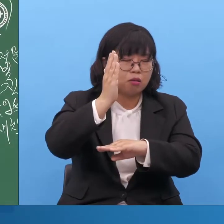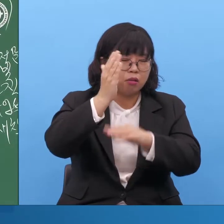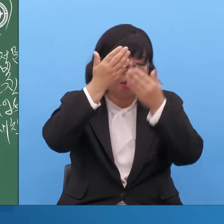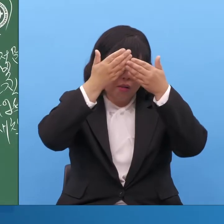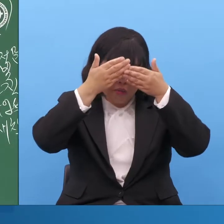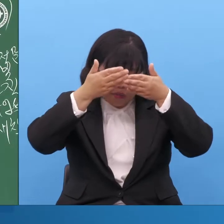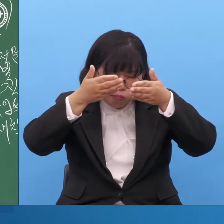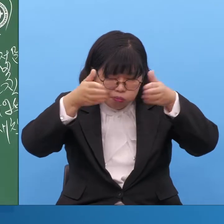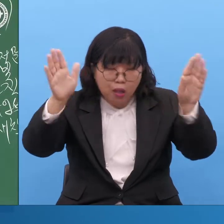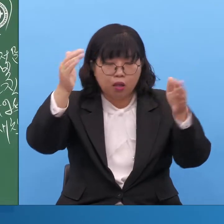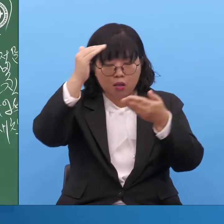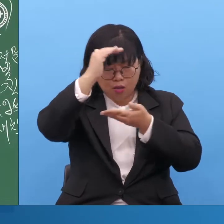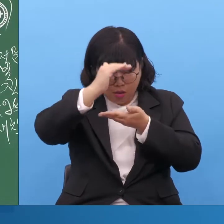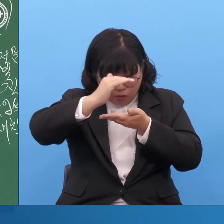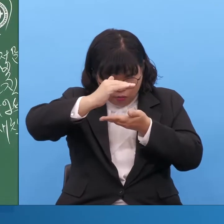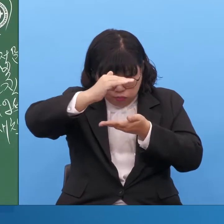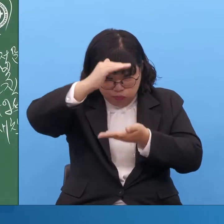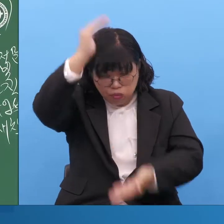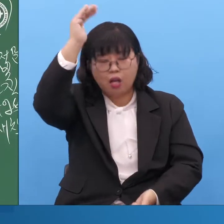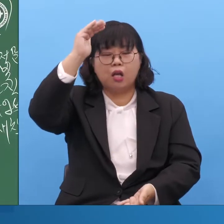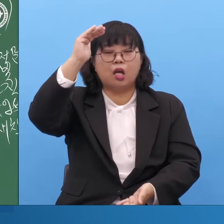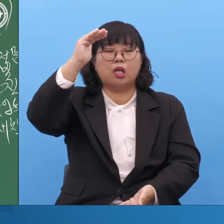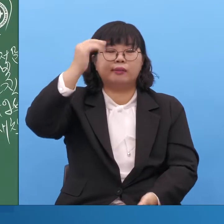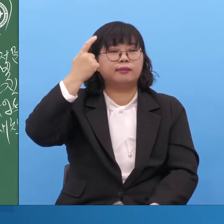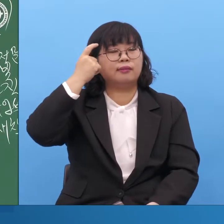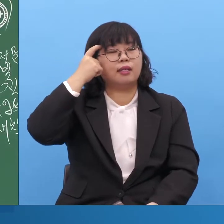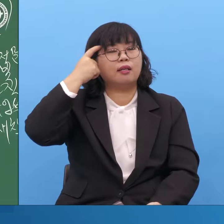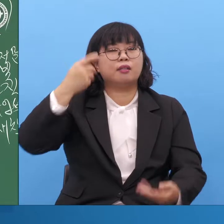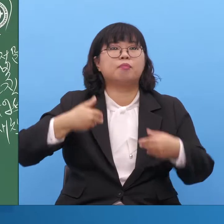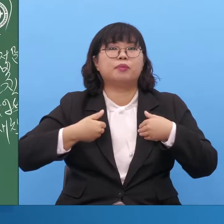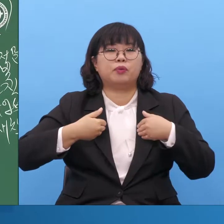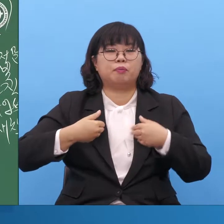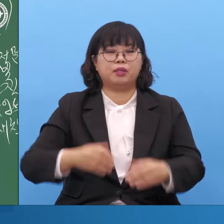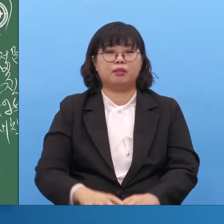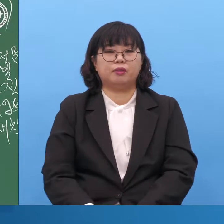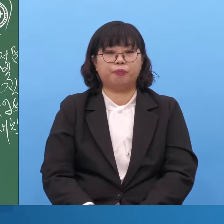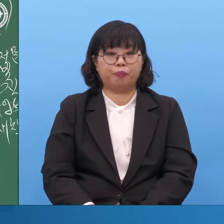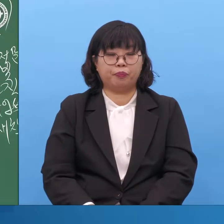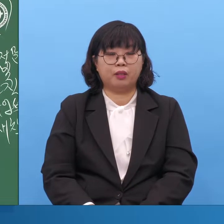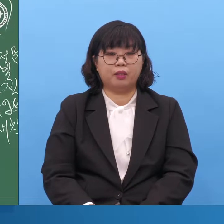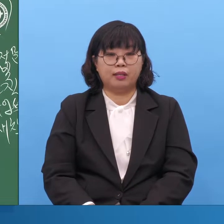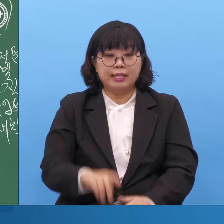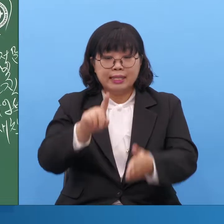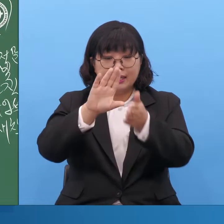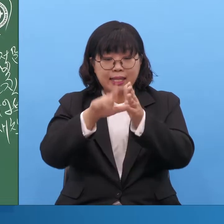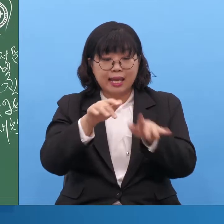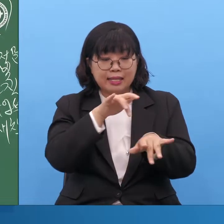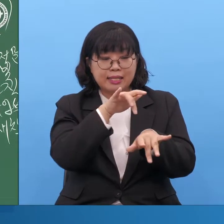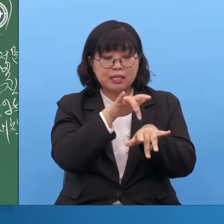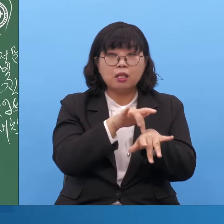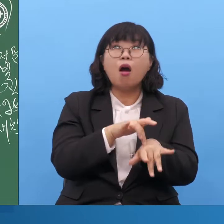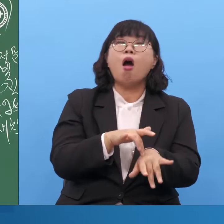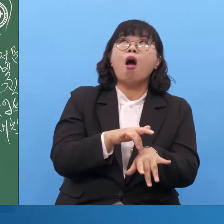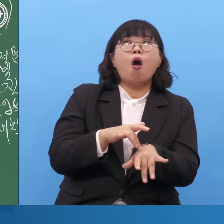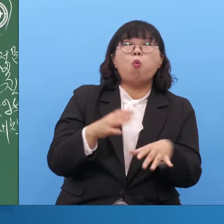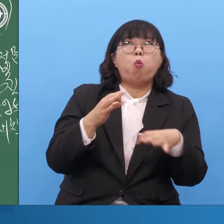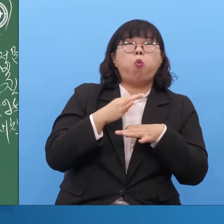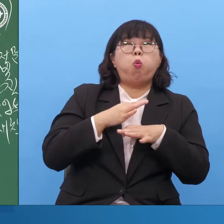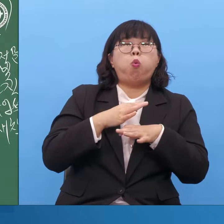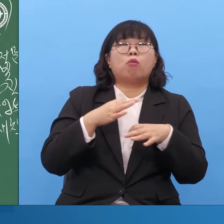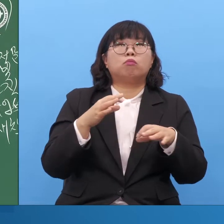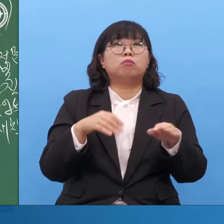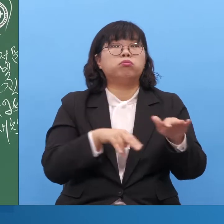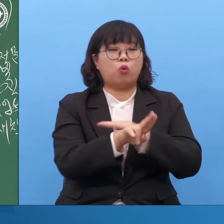Satan will surrender. 꼭 기억해야 돼요. You must remember. 이게 보통 내가 옛날에 전도를